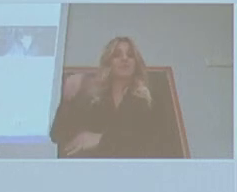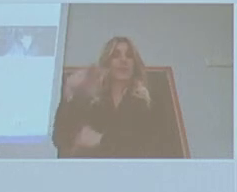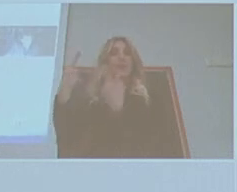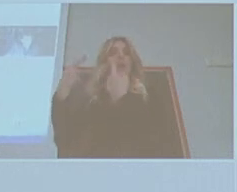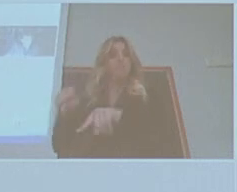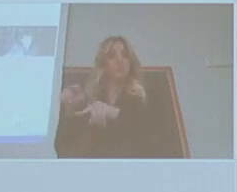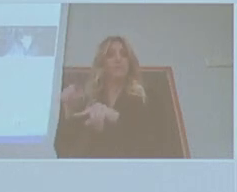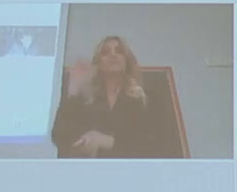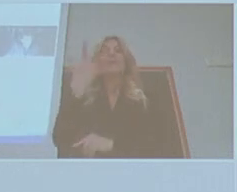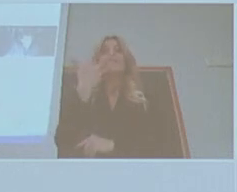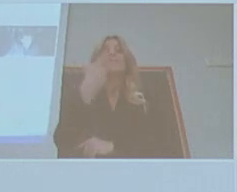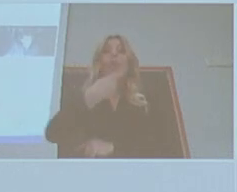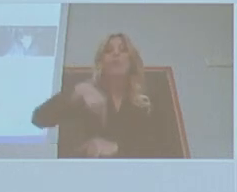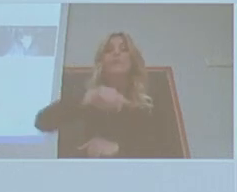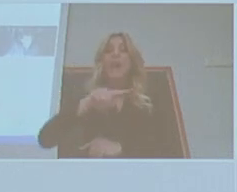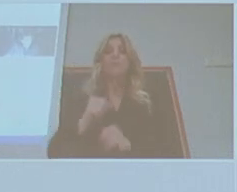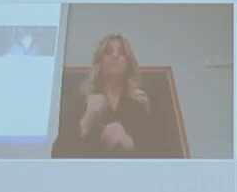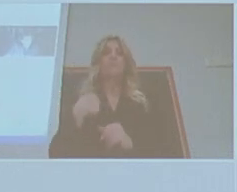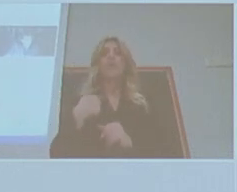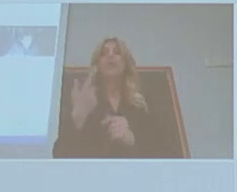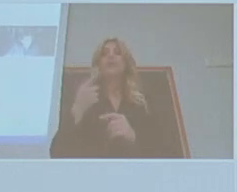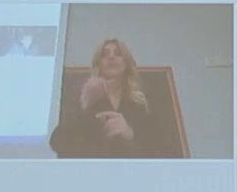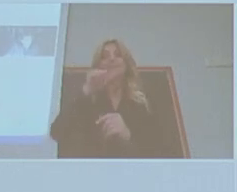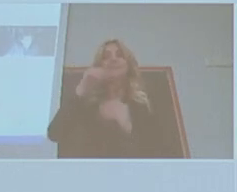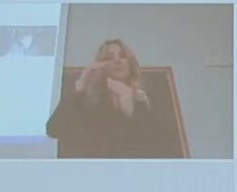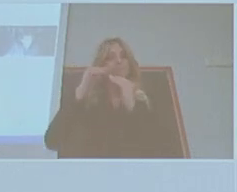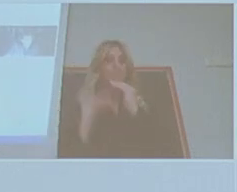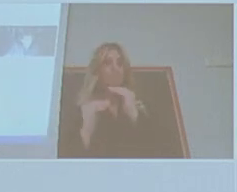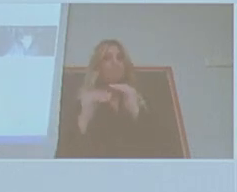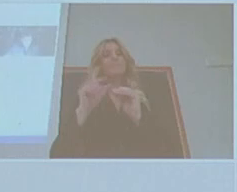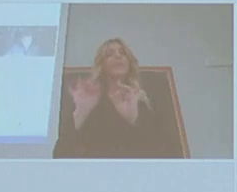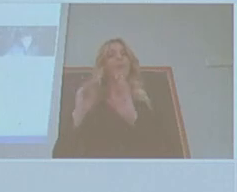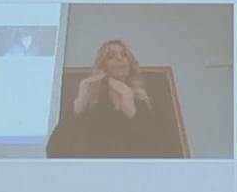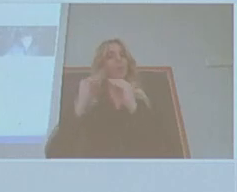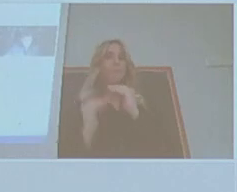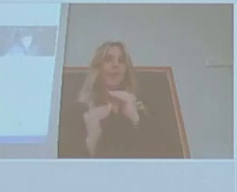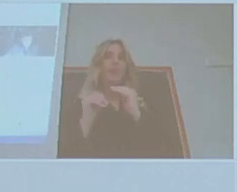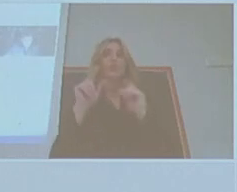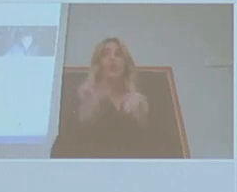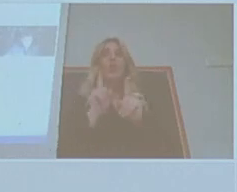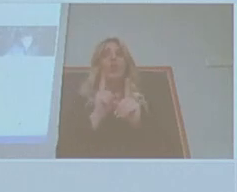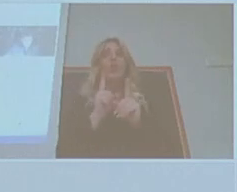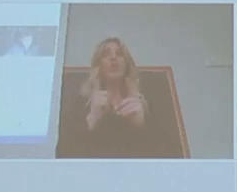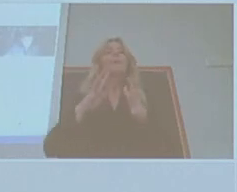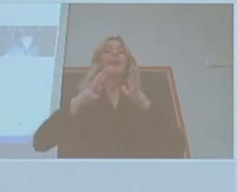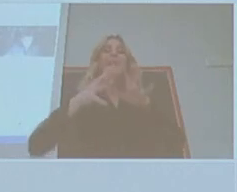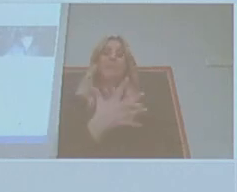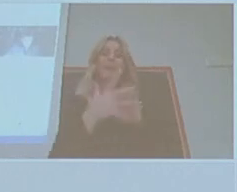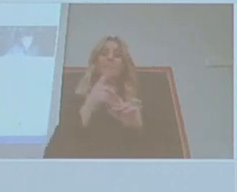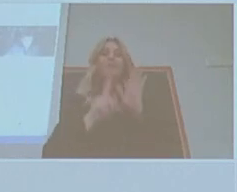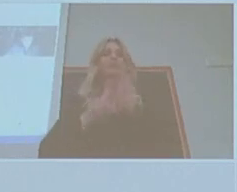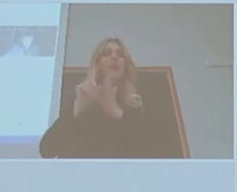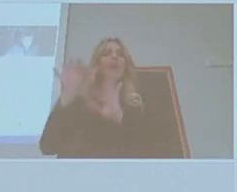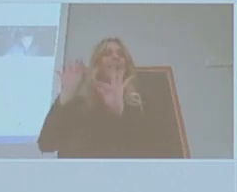Pertanto, se vogliamo abbassare le emissioni di gas serra e quindi impedire il fenomeno del cambiamento